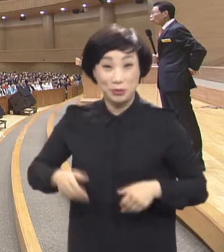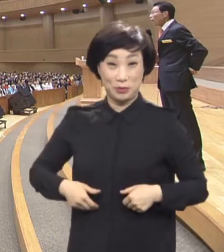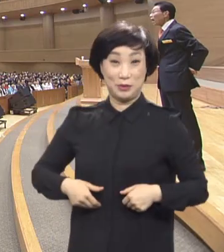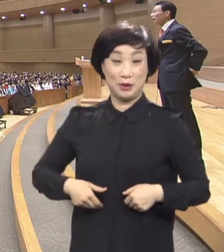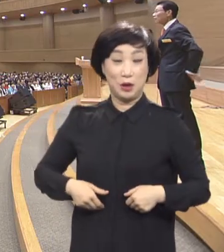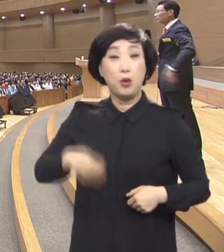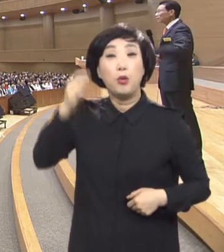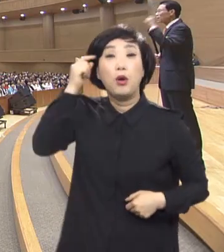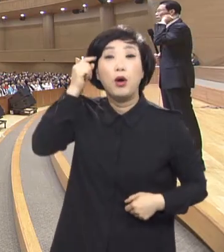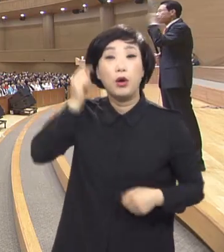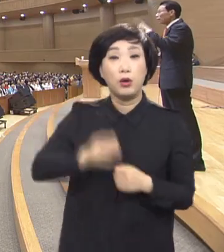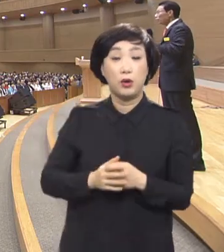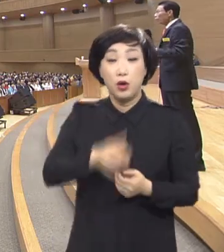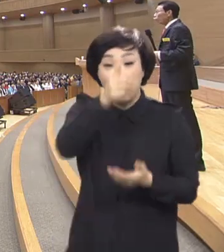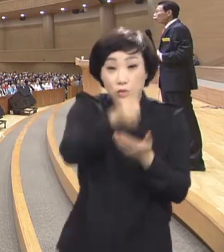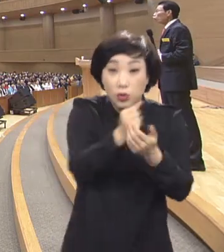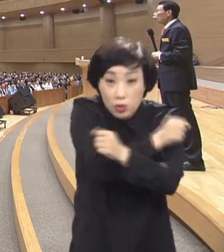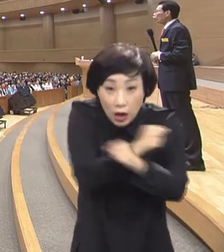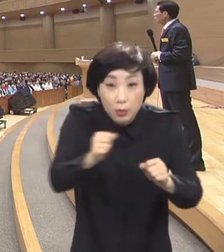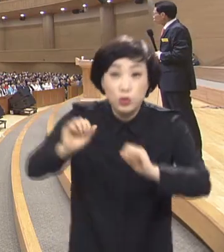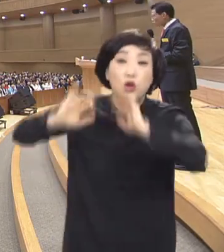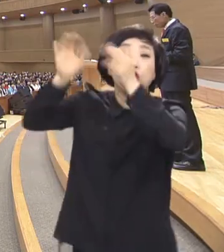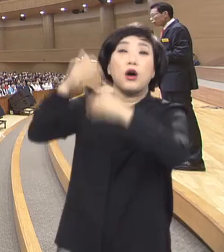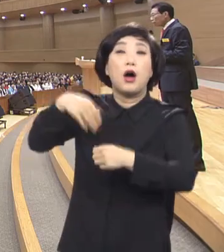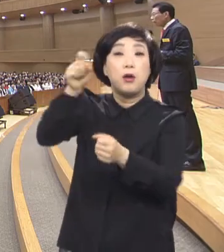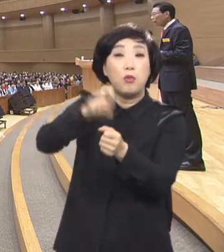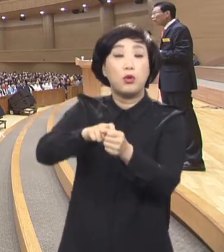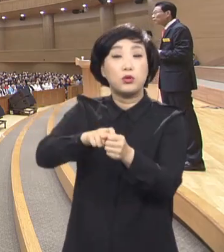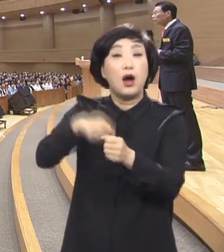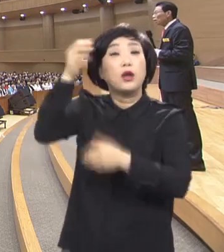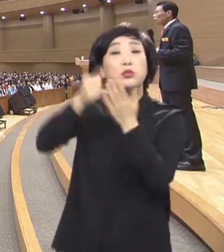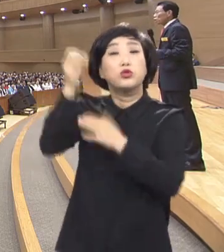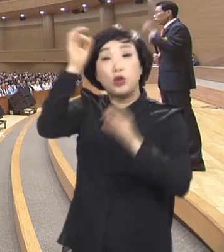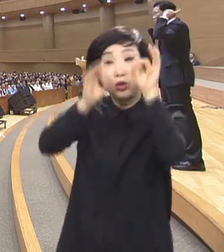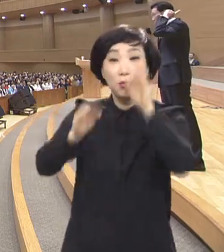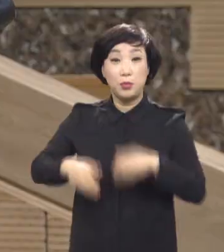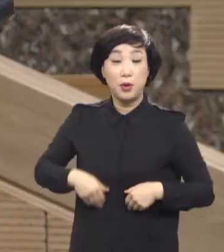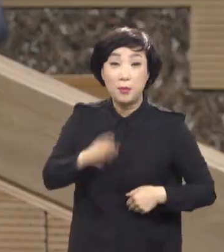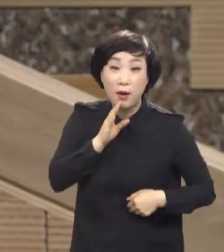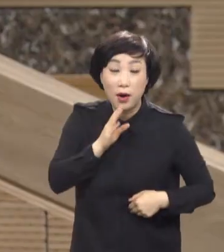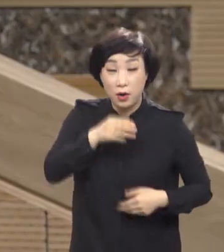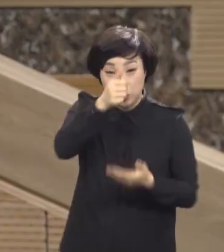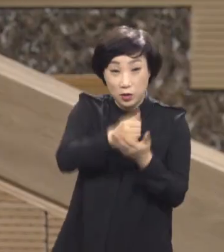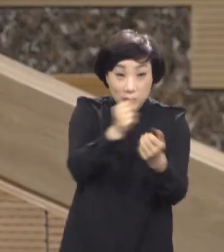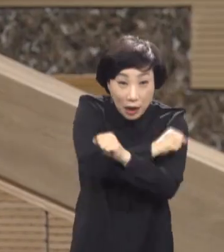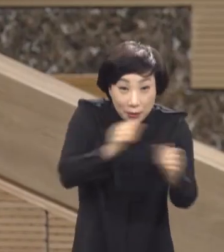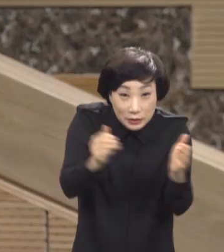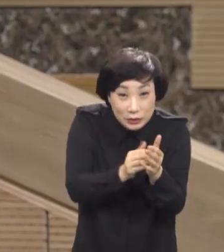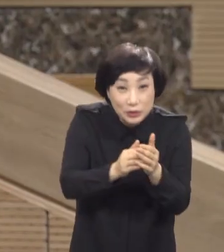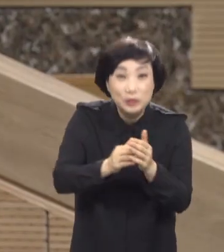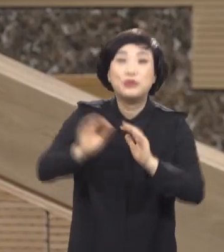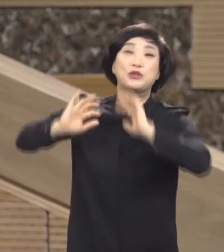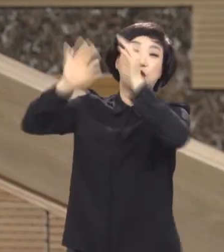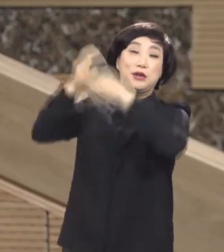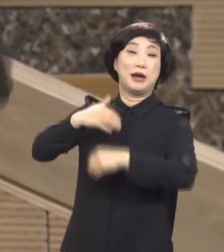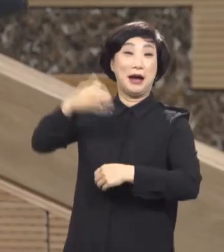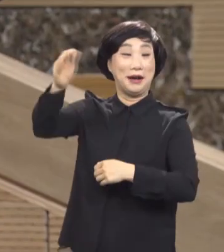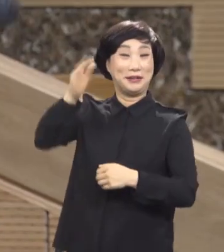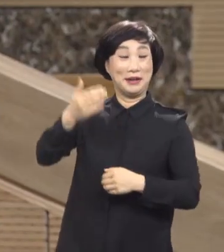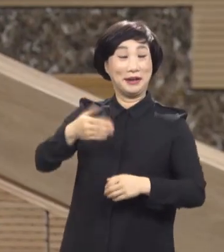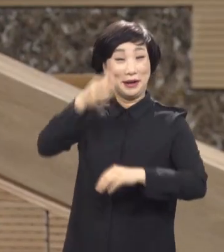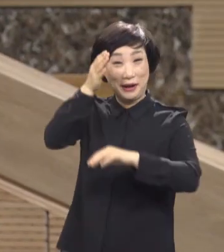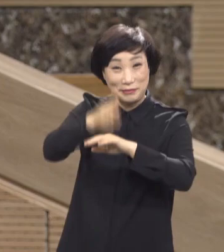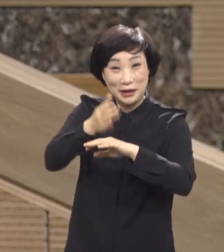왜? 제사 안 받고 천국 가려고 찾아라 제사 안 받았으니 천국을 가게 됐으니